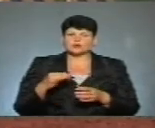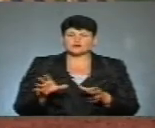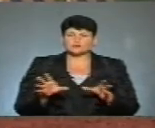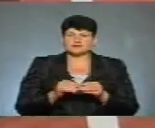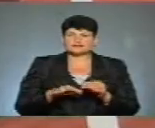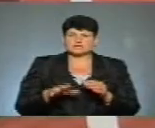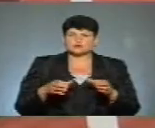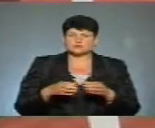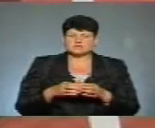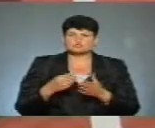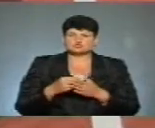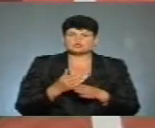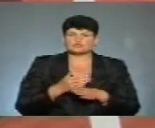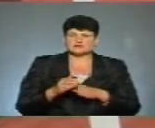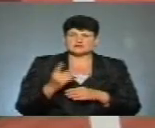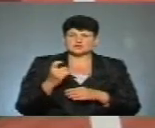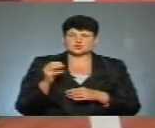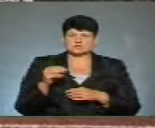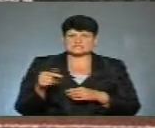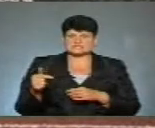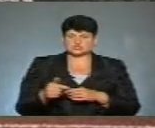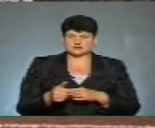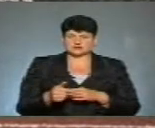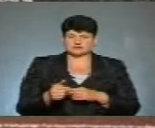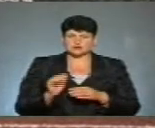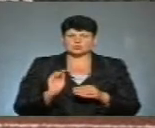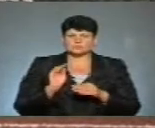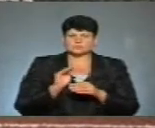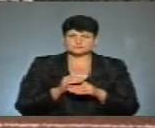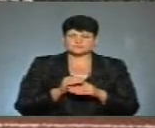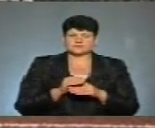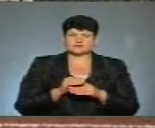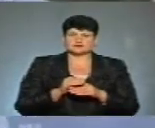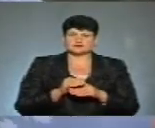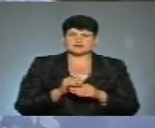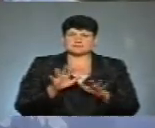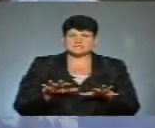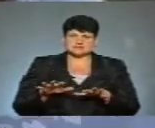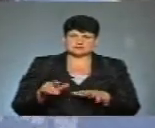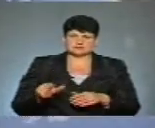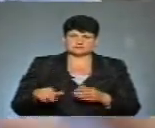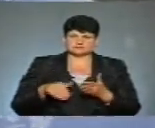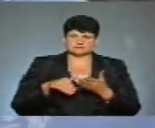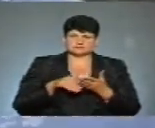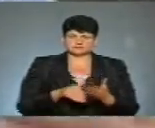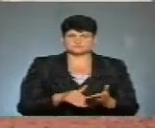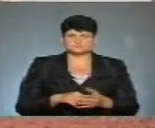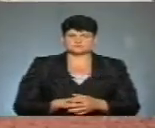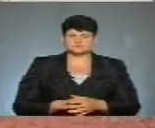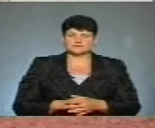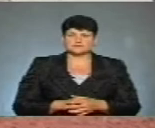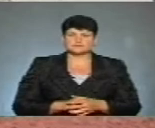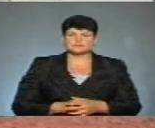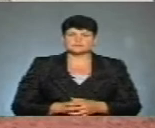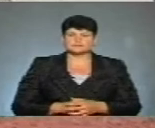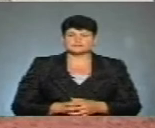територіальна громада з бюджету виділила близько 100 тисяч гривень. До благоустрою майданчика долучилися місцеві жителі, повідомив Анатолій Кулик.